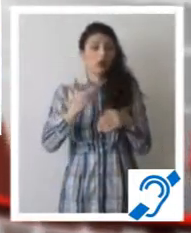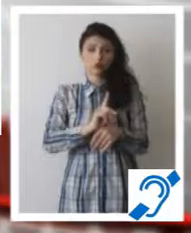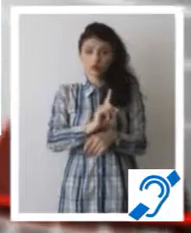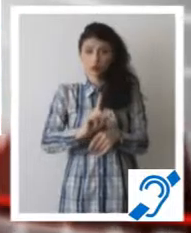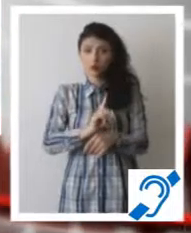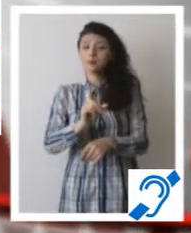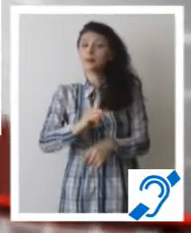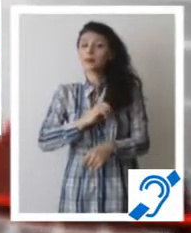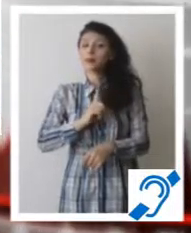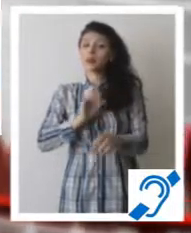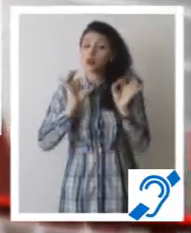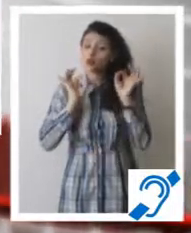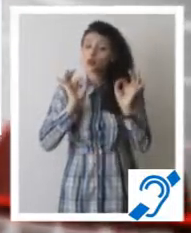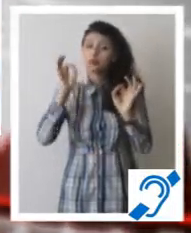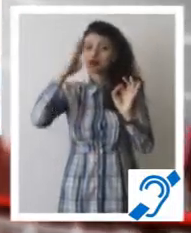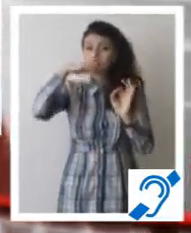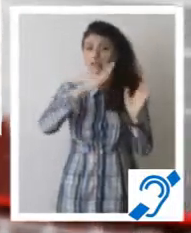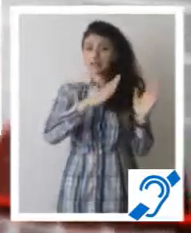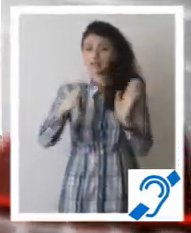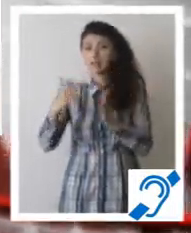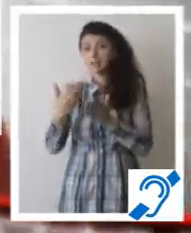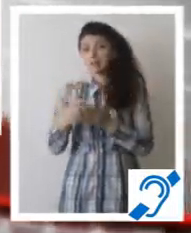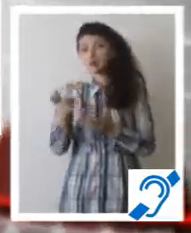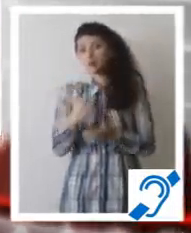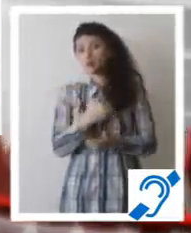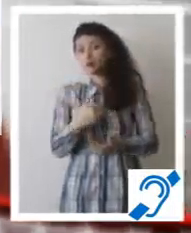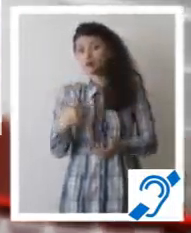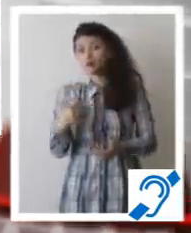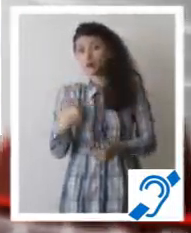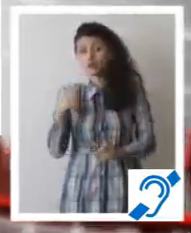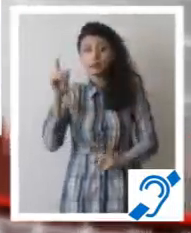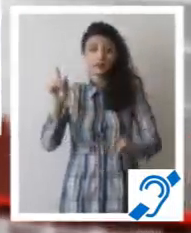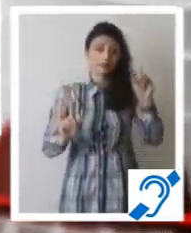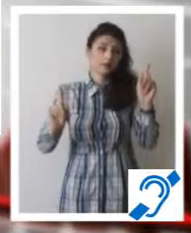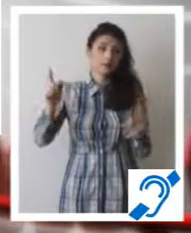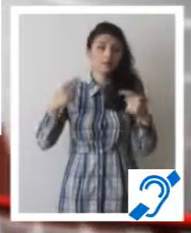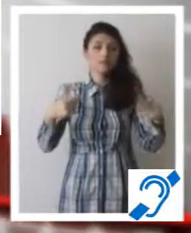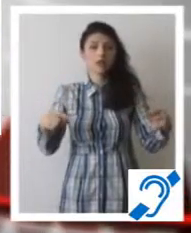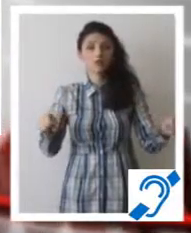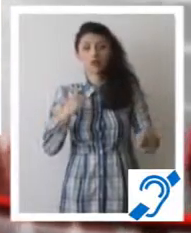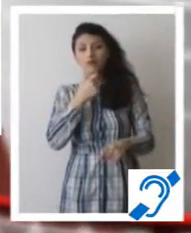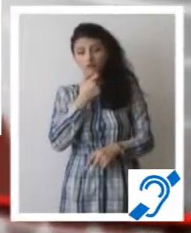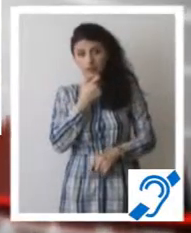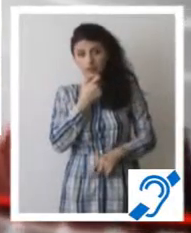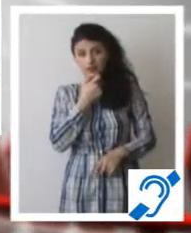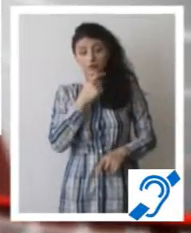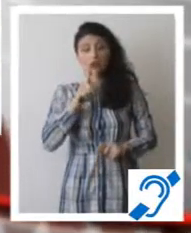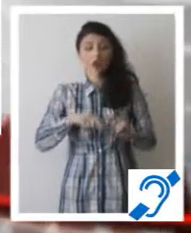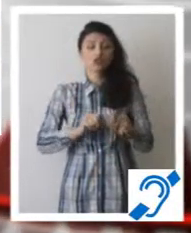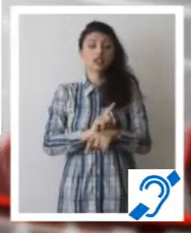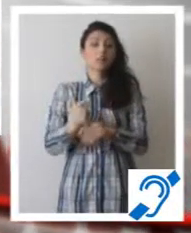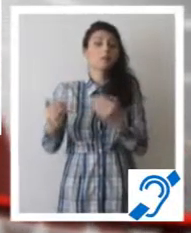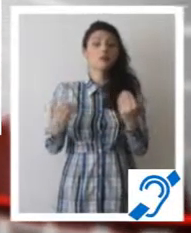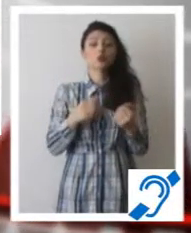se încadrează în media zilnică specifică sezonului, diagnosticele fiind variate, caracteristice vârstei. În același timp, bebelușii